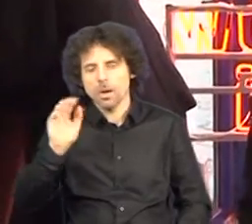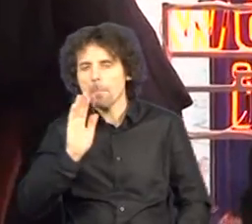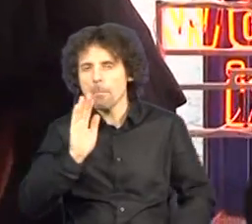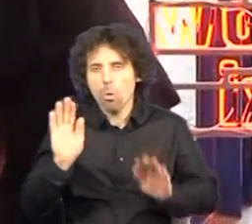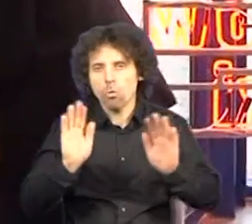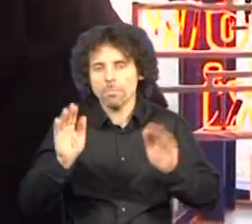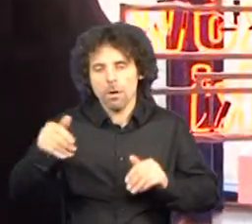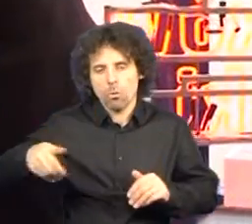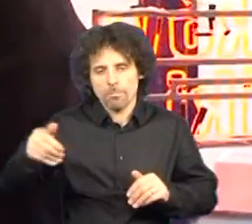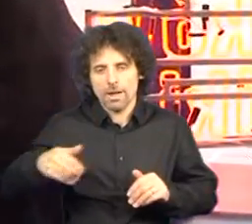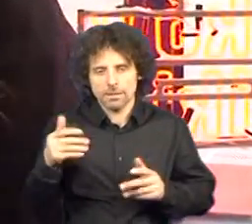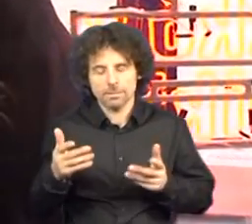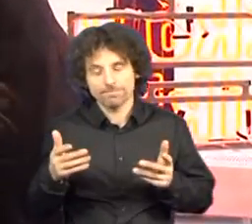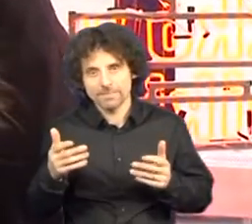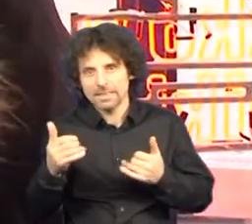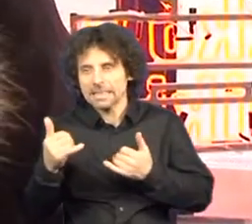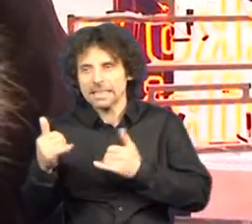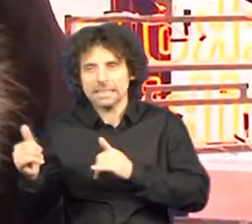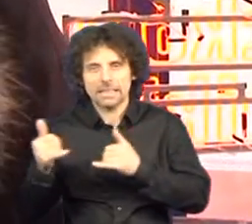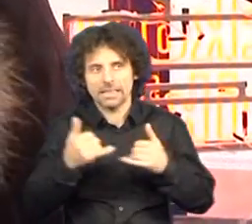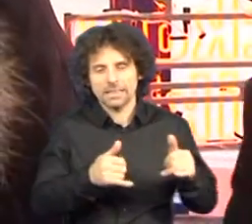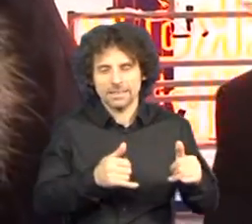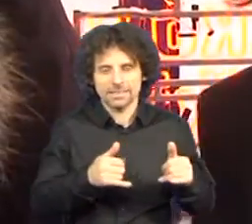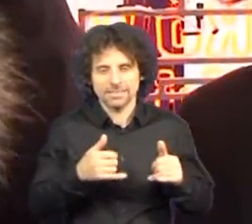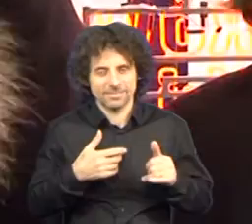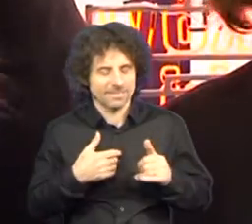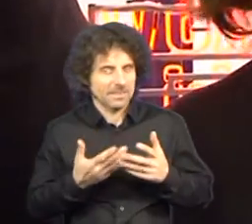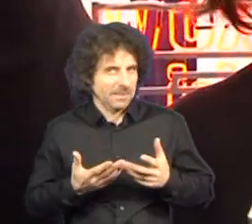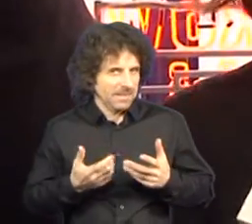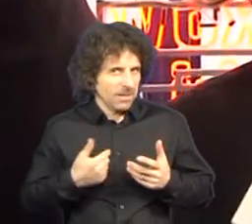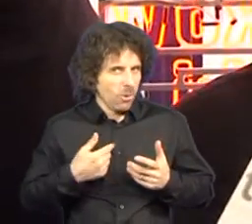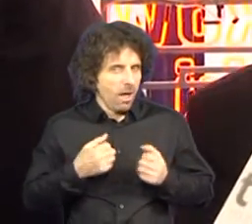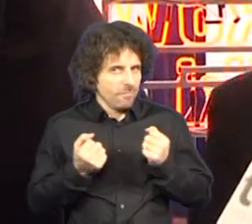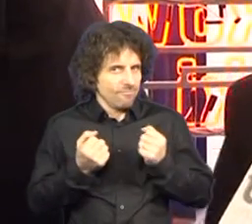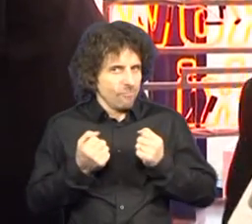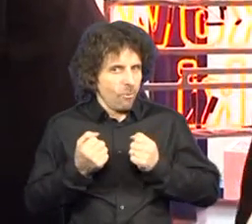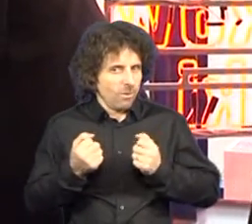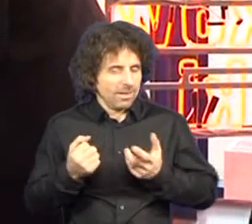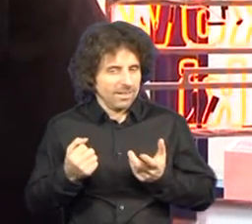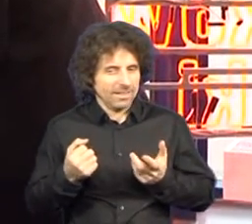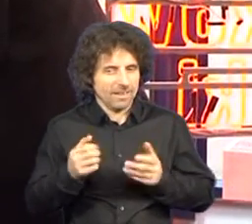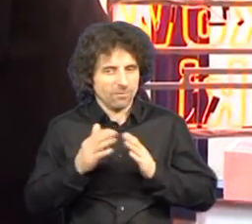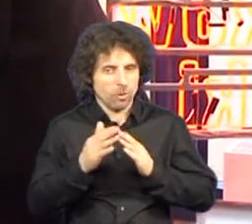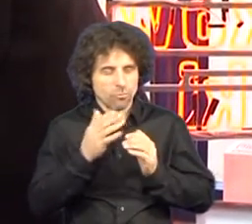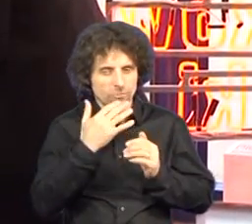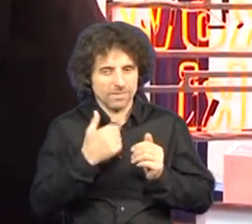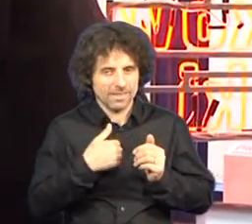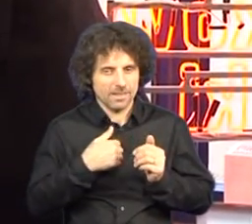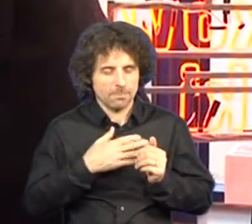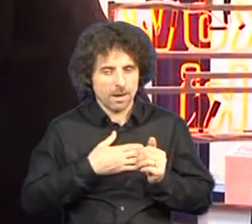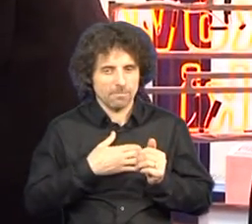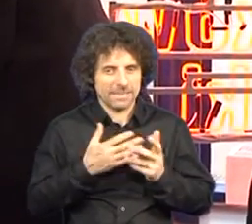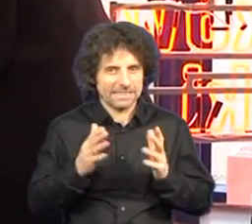jakby nieco inny surowiec. Także powiem, że ja mam troszeczkę takiego stracha, już żeśmy tutaj z Beną mówili, mam takiego